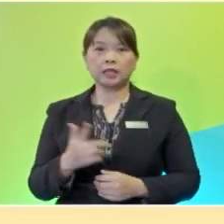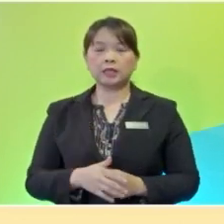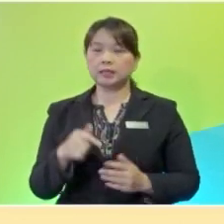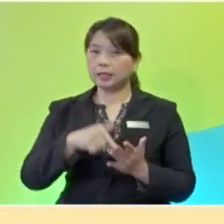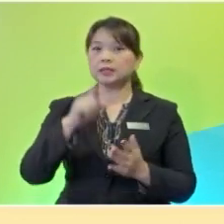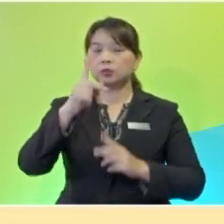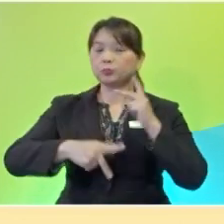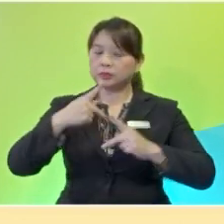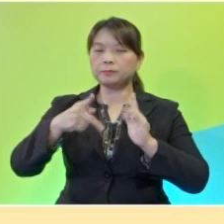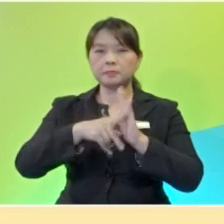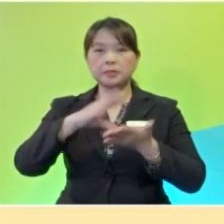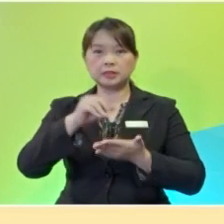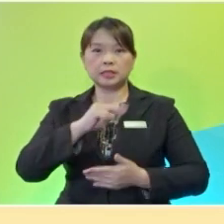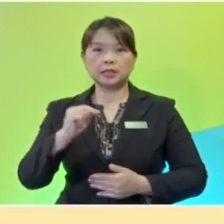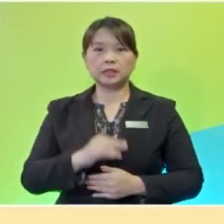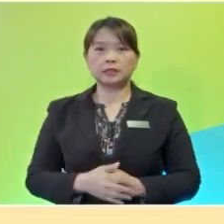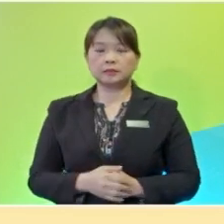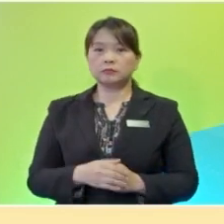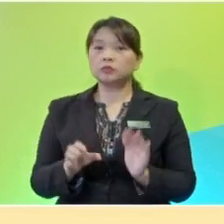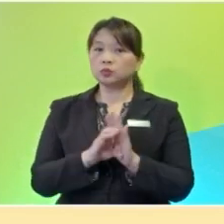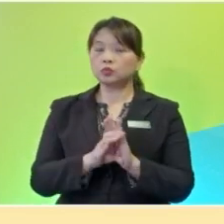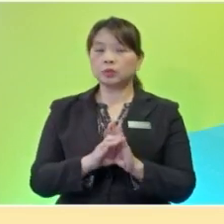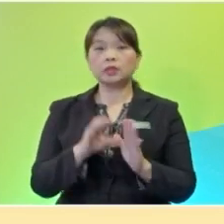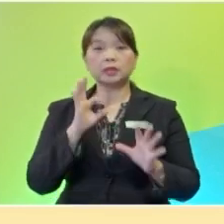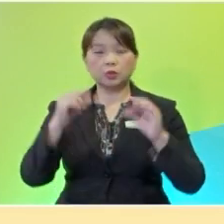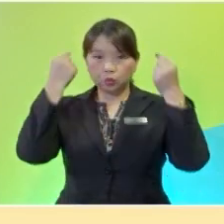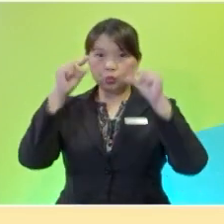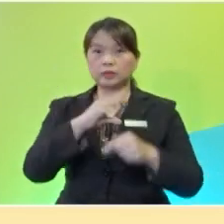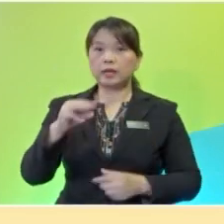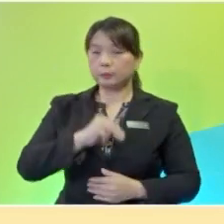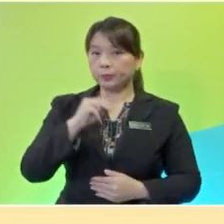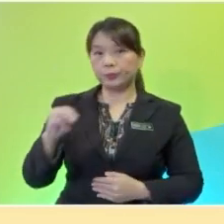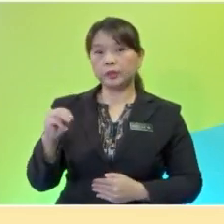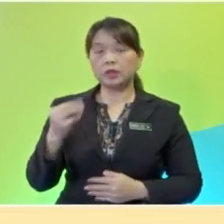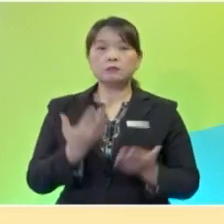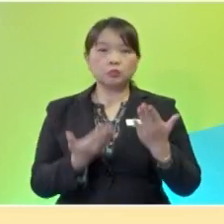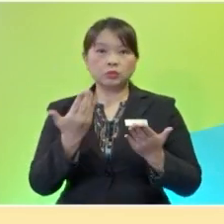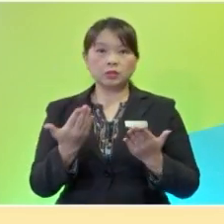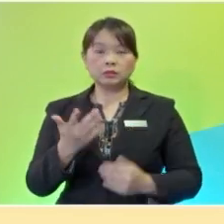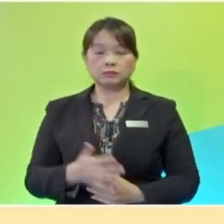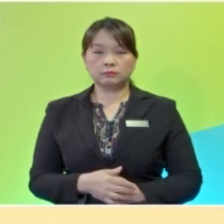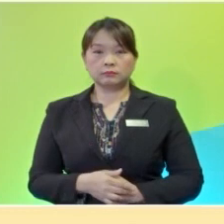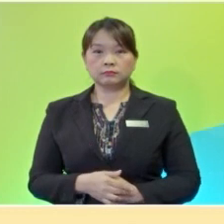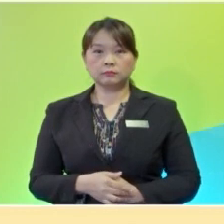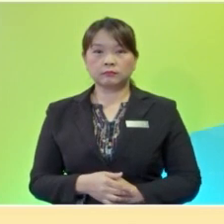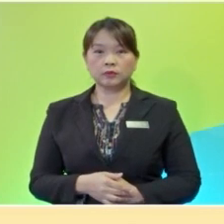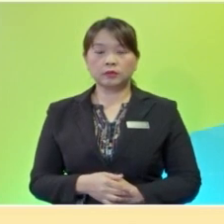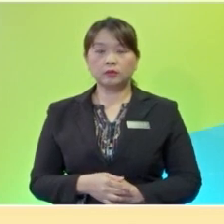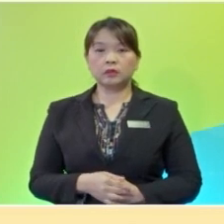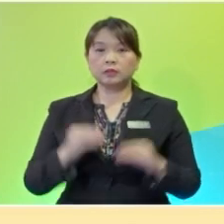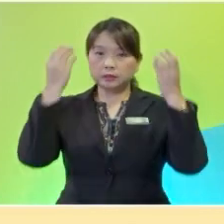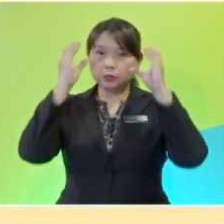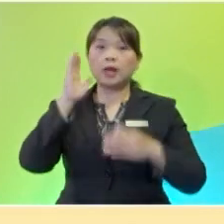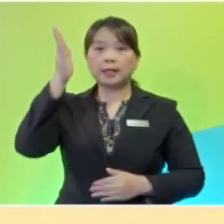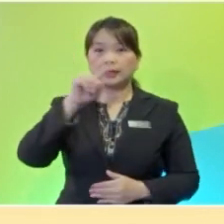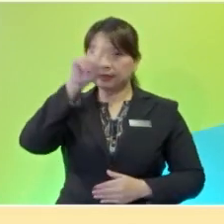好，再来，如果是教师和学生的话呢，教师和学生的话呢，他就可能是老师问问题啊，然